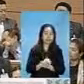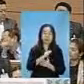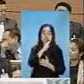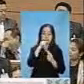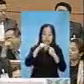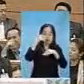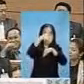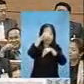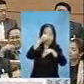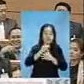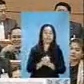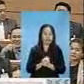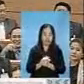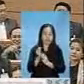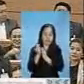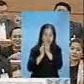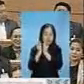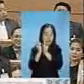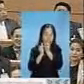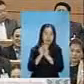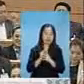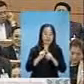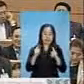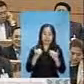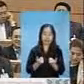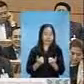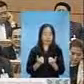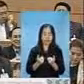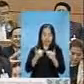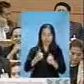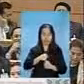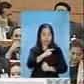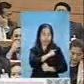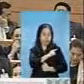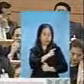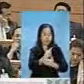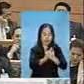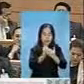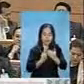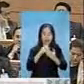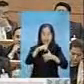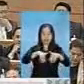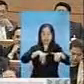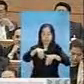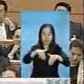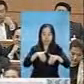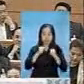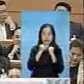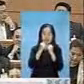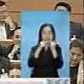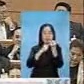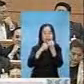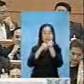ข้างนอกเนี่ยก็คงต้องอธิบายความกันแต่วันนี้ผมทำหน้าที่ตัวแทนของประชาชนจะขับเคลื่อนการยื่นแก้ไขรัฐธรรมนูญ